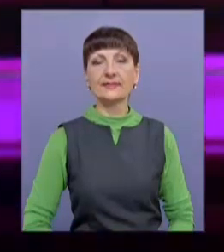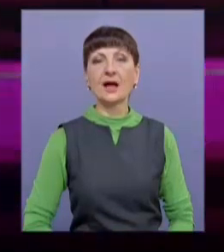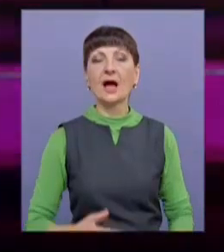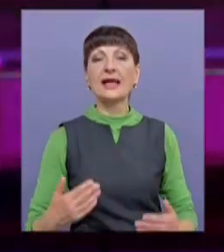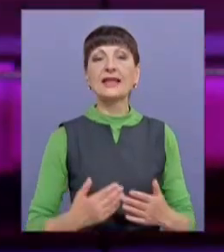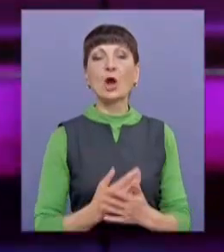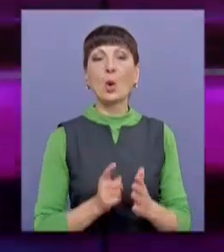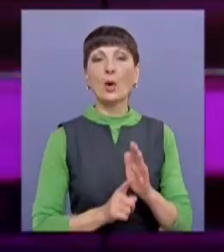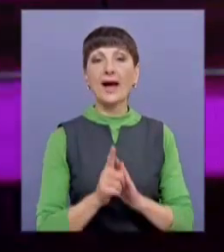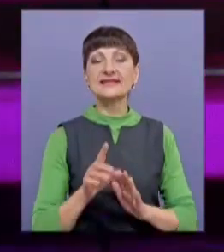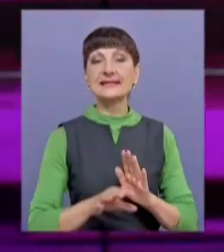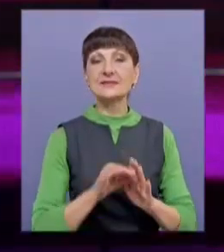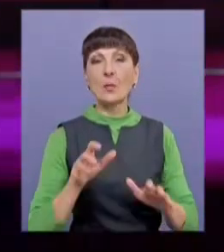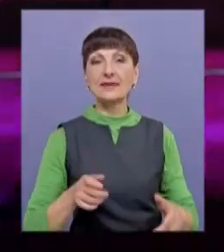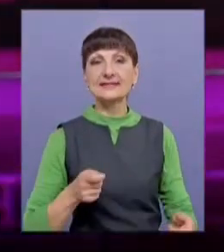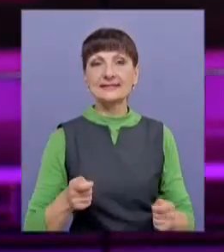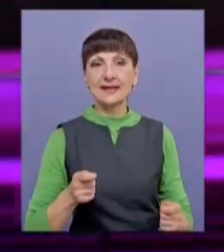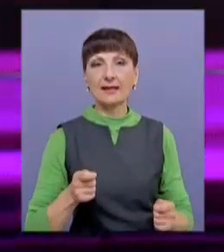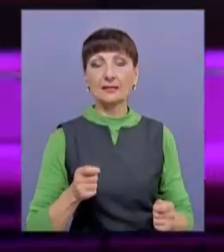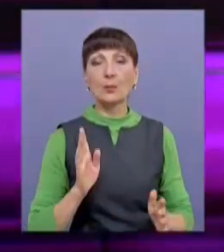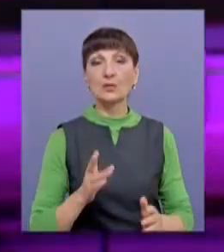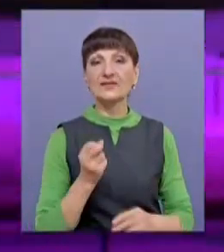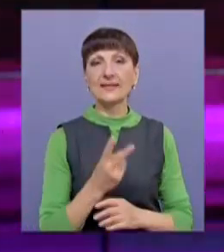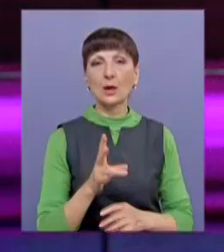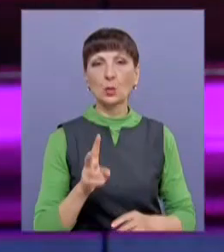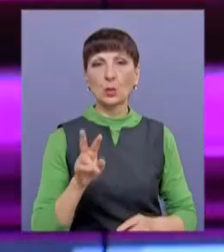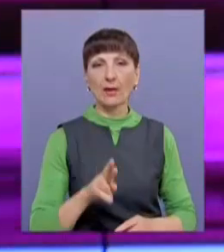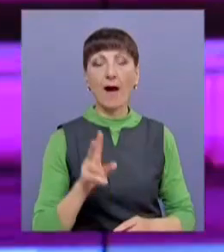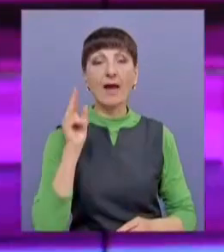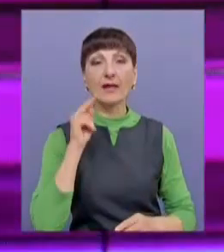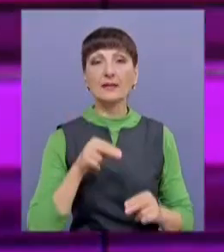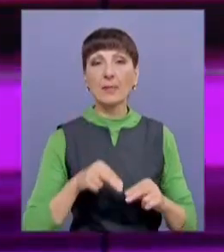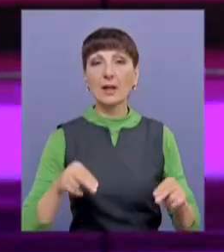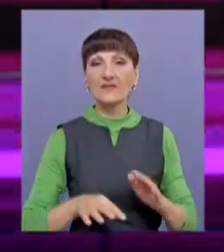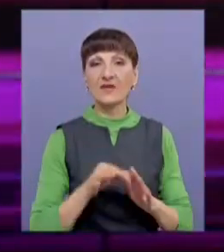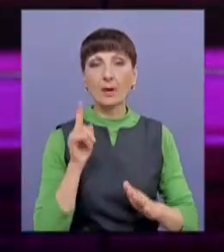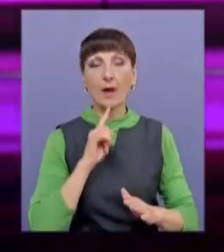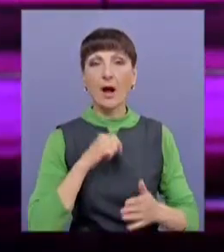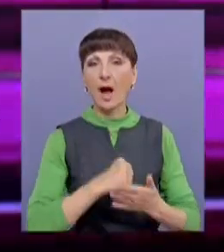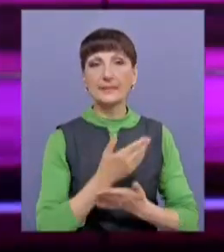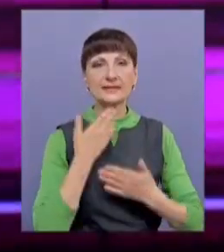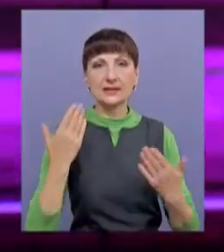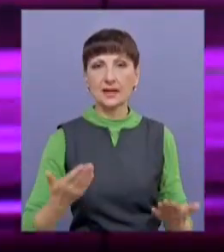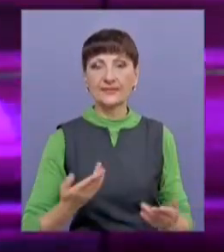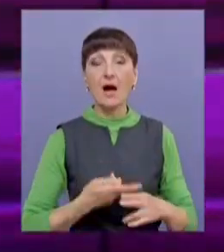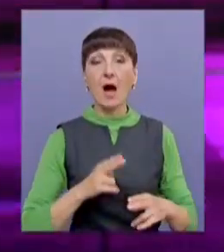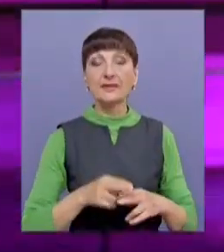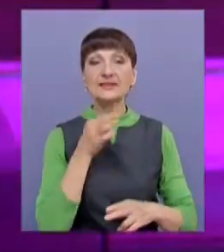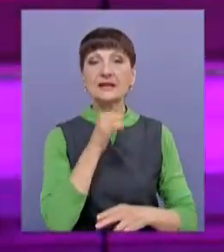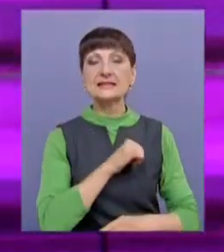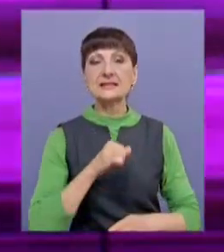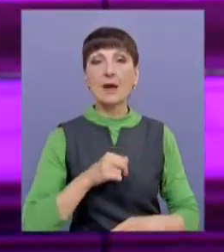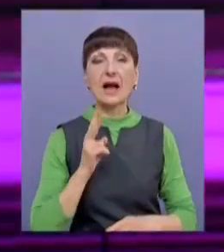Инаугурация избранного президента Казахстана состоится 12 июня. А вот дата парламентских выборов пока не определена. Об этом сказал